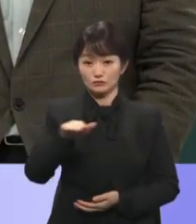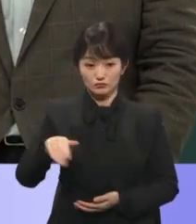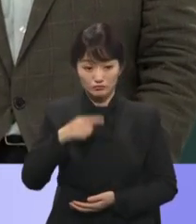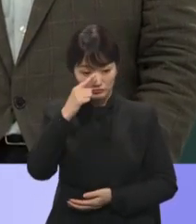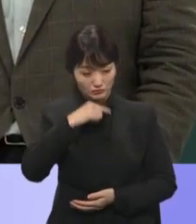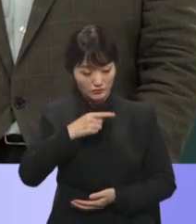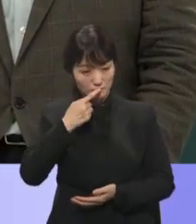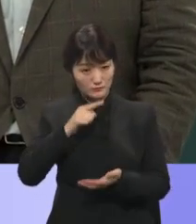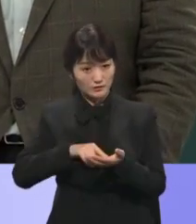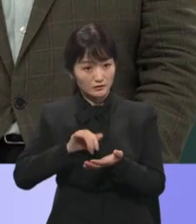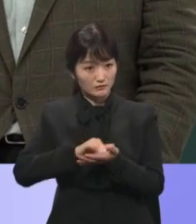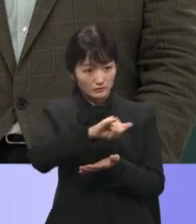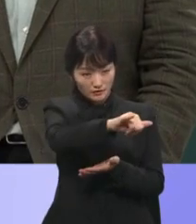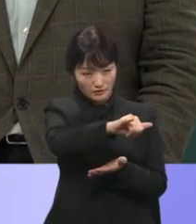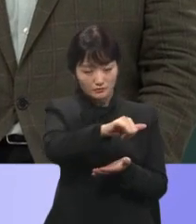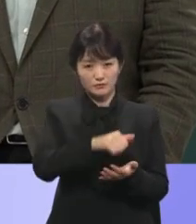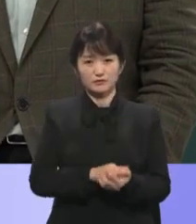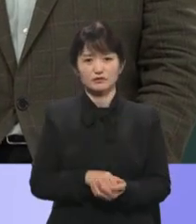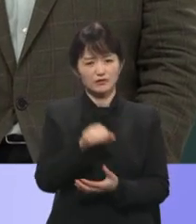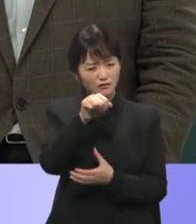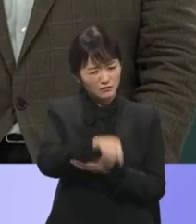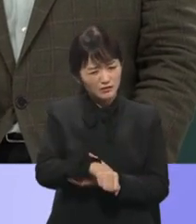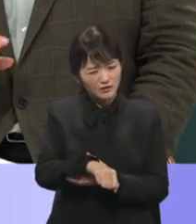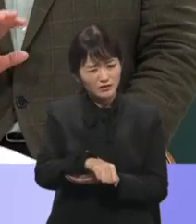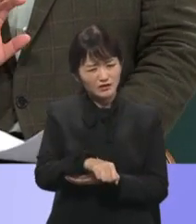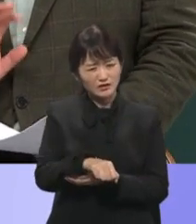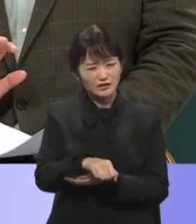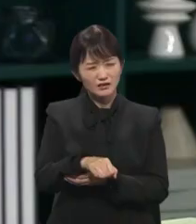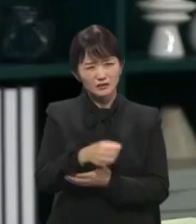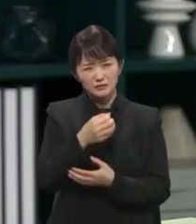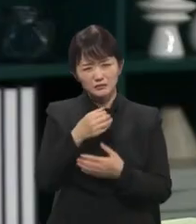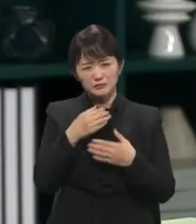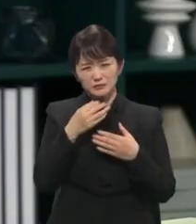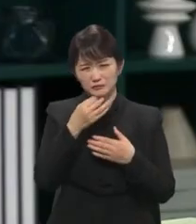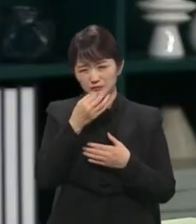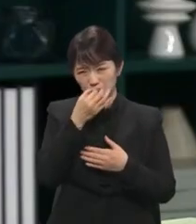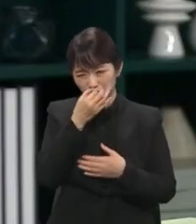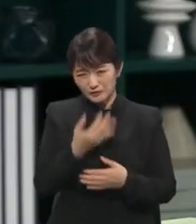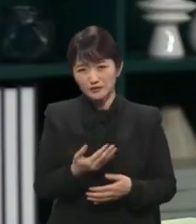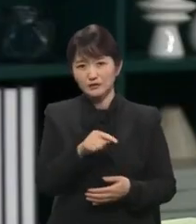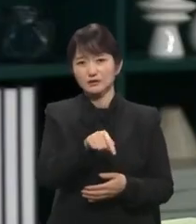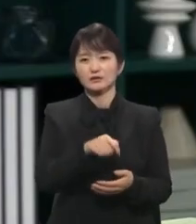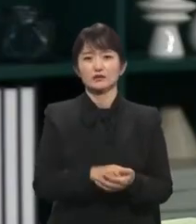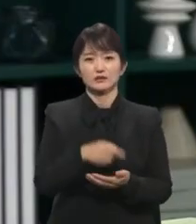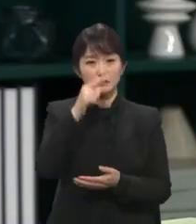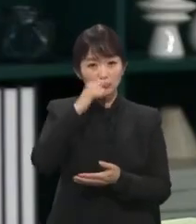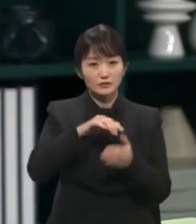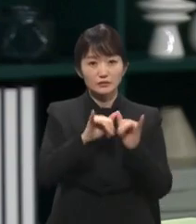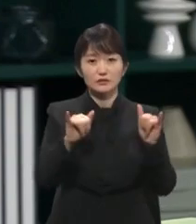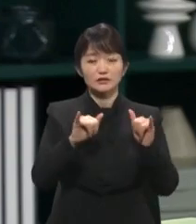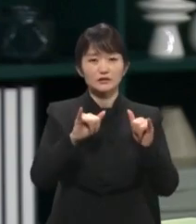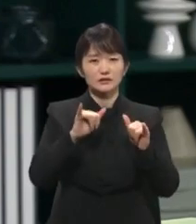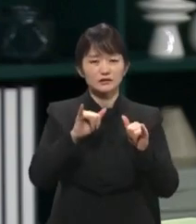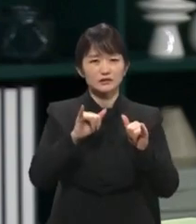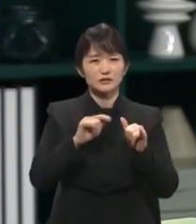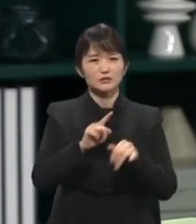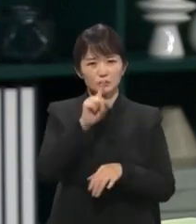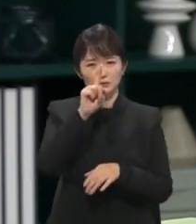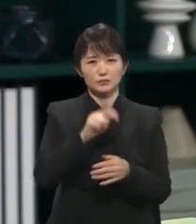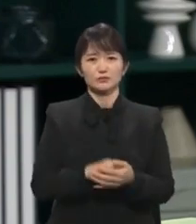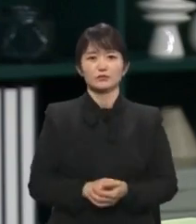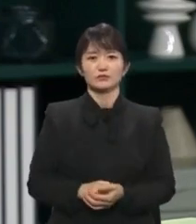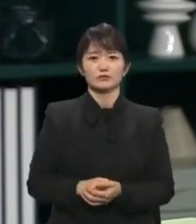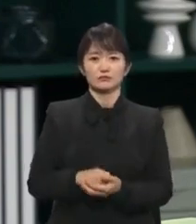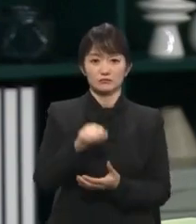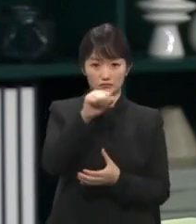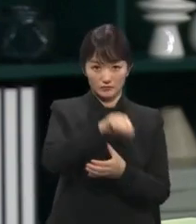어쨌든 허락 받으라고 하면 좀 피곤한 부분이 있잖아요 근데 그 무턱이 실제로 태국인들 테 좀 높기도 하고 그다음에 또 어떤 문제가 또 있냐면 허가를